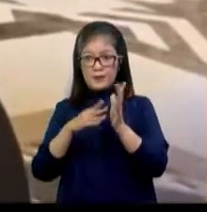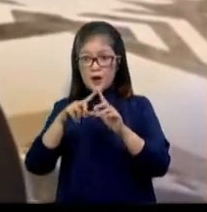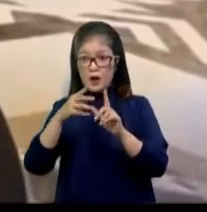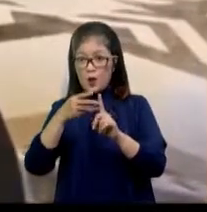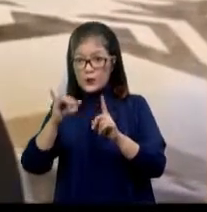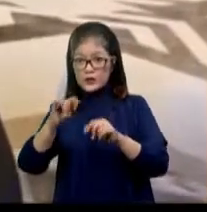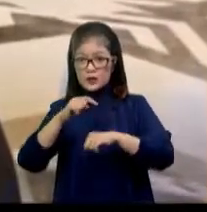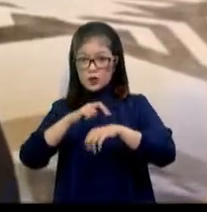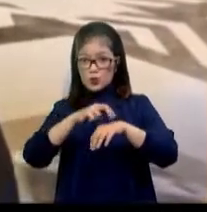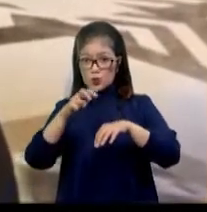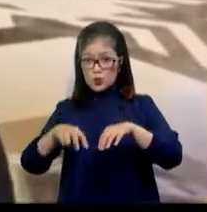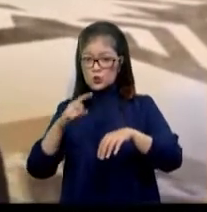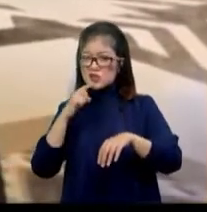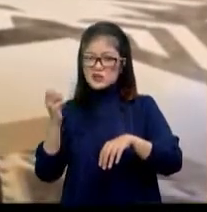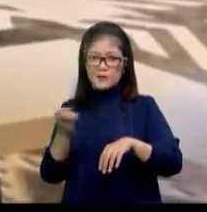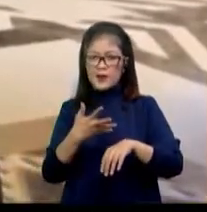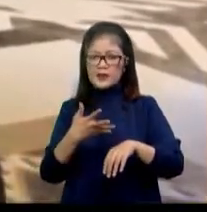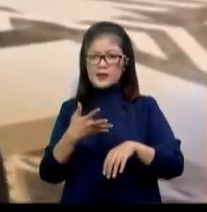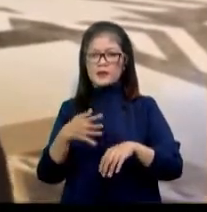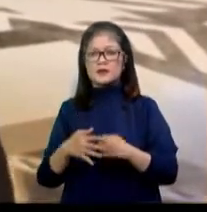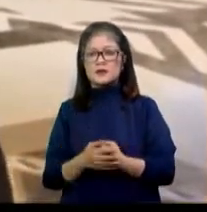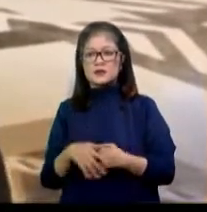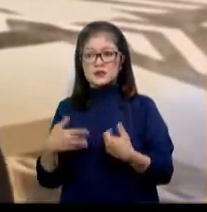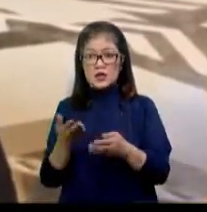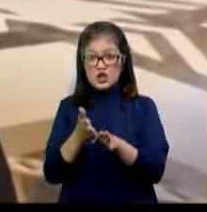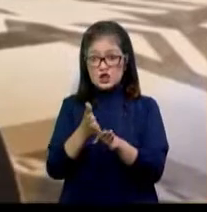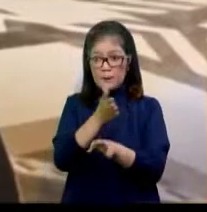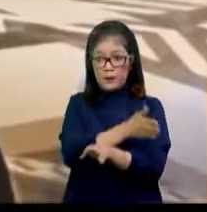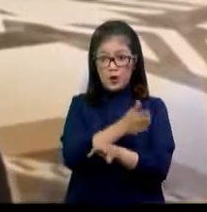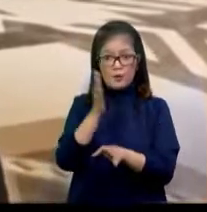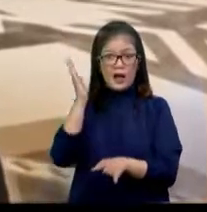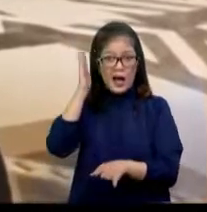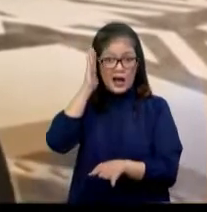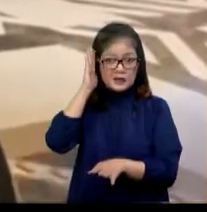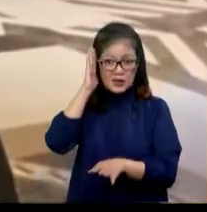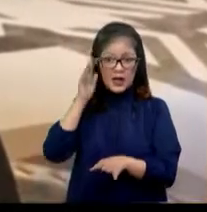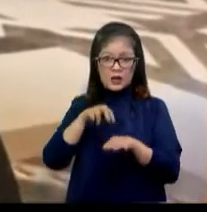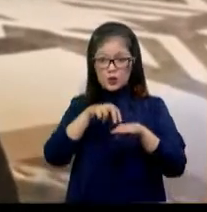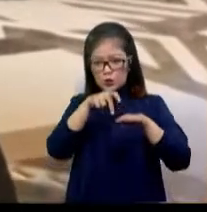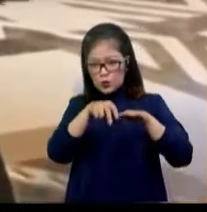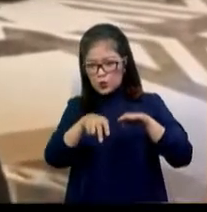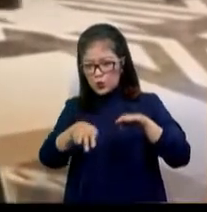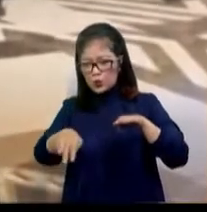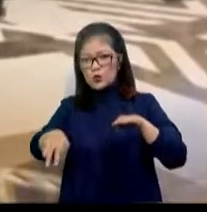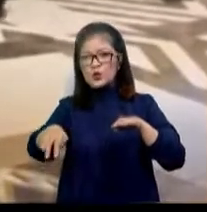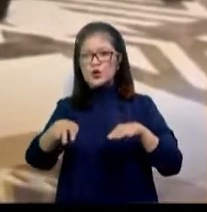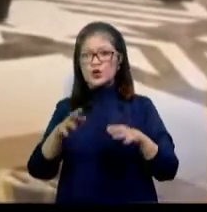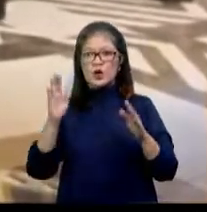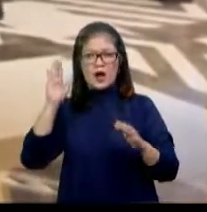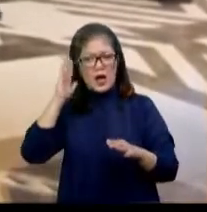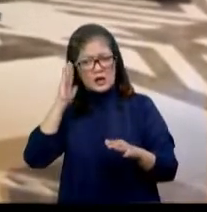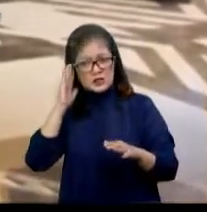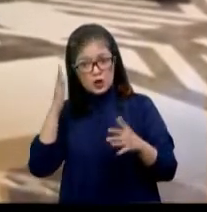turun secepat mungkin. Jadi beberapa saat sebelum azan tiba. Begitupun ketika setelah azan, maka